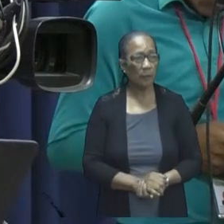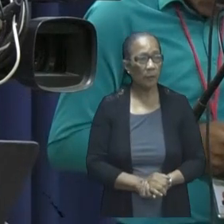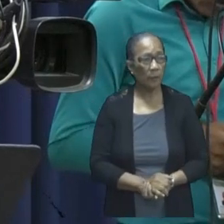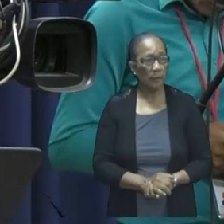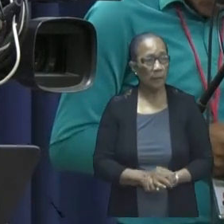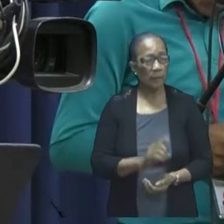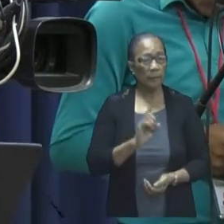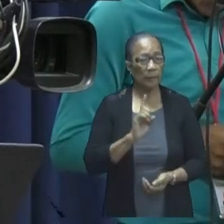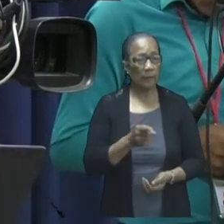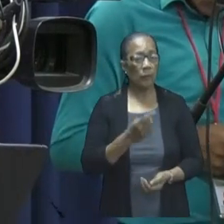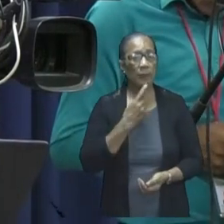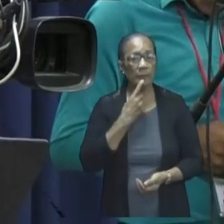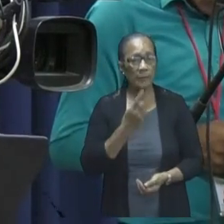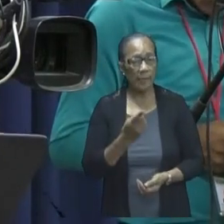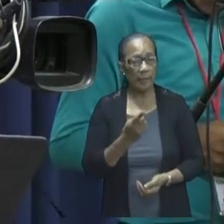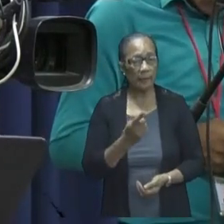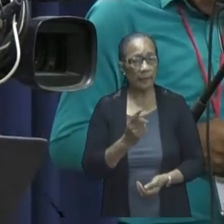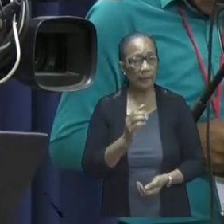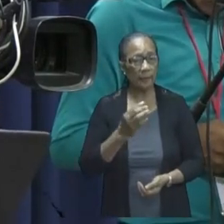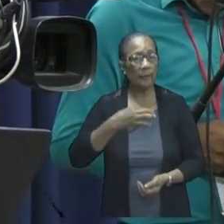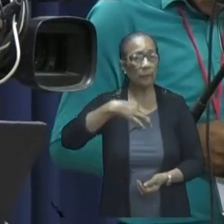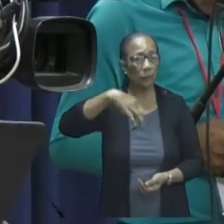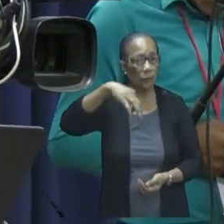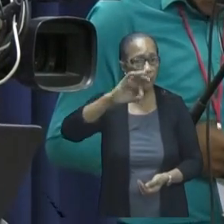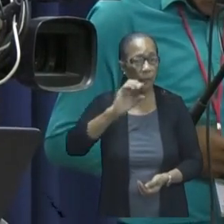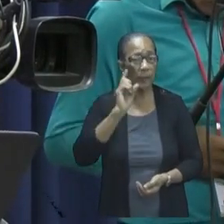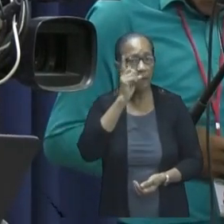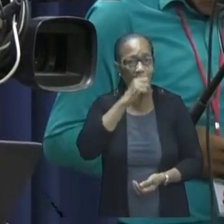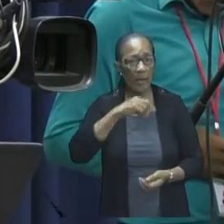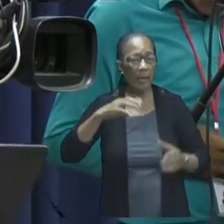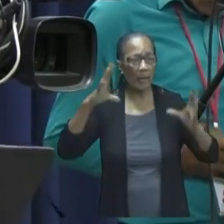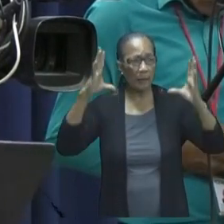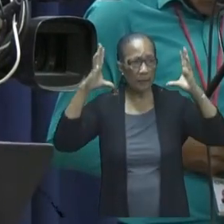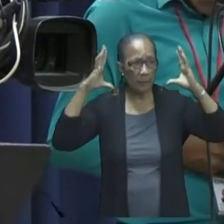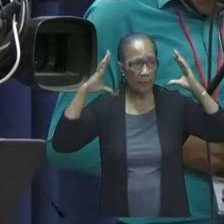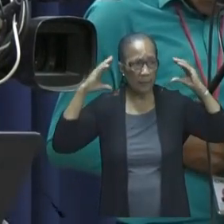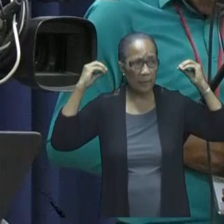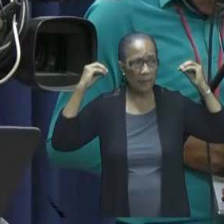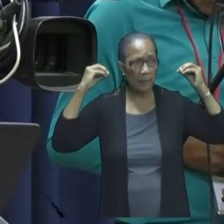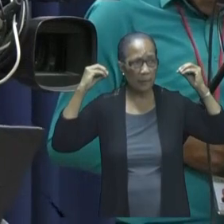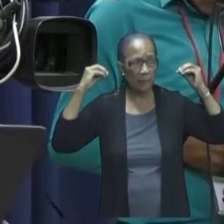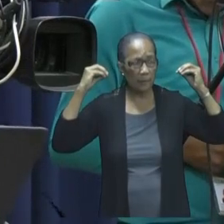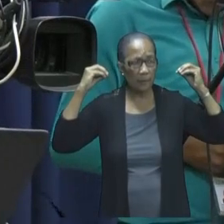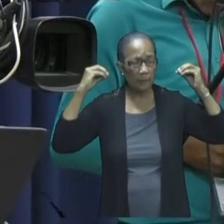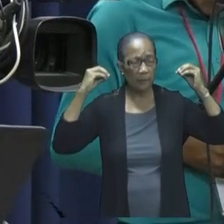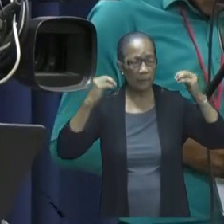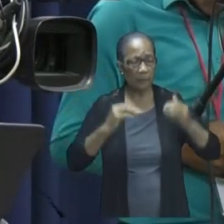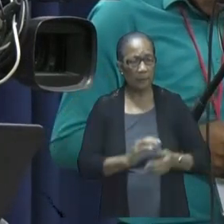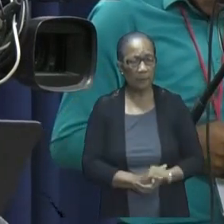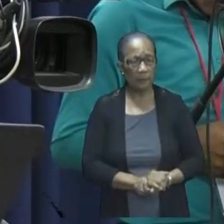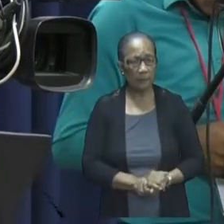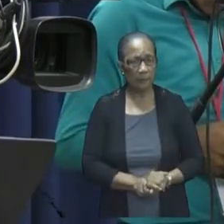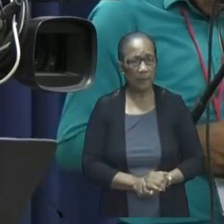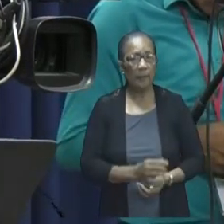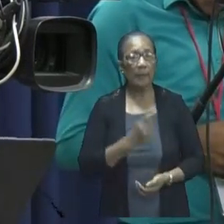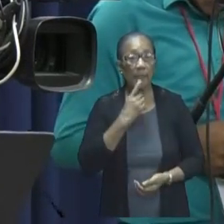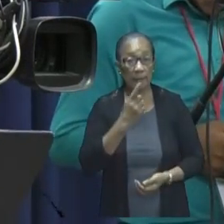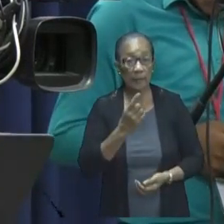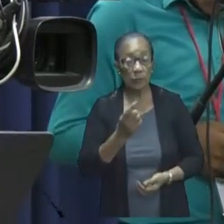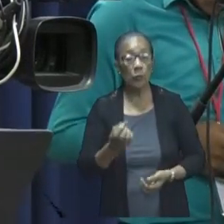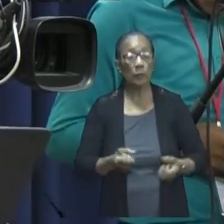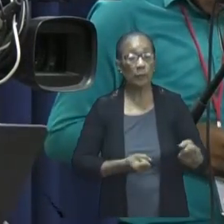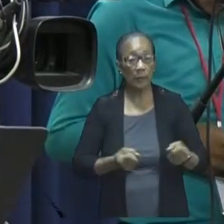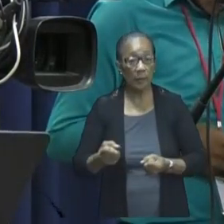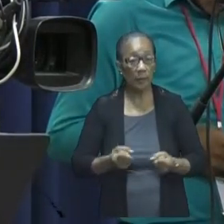dat betekent volgens mij dat het erom gaat of nederlek het afvlakken te als een echte vraag stellen is het zo laten regering ook